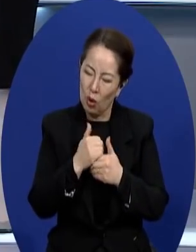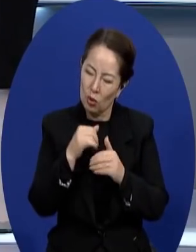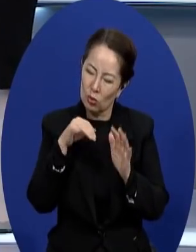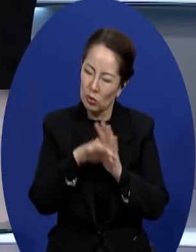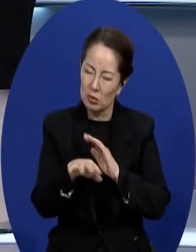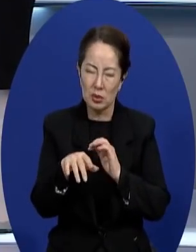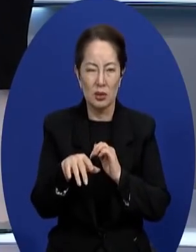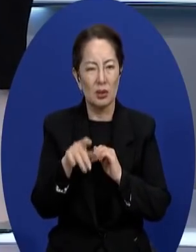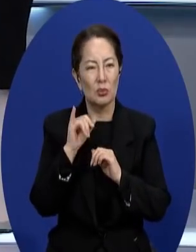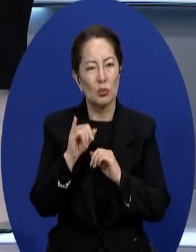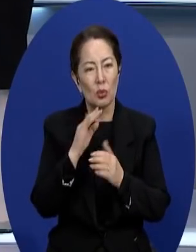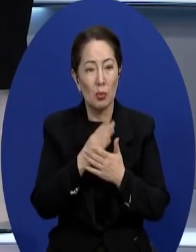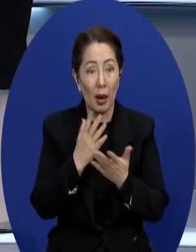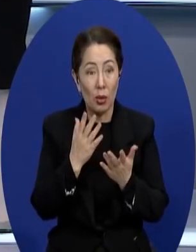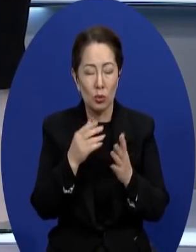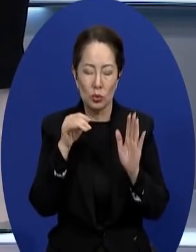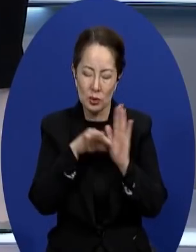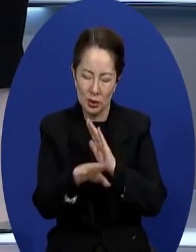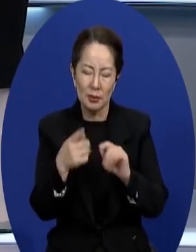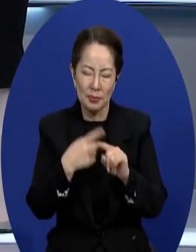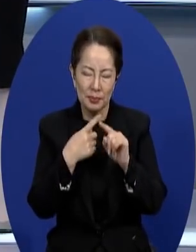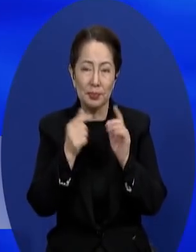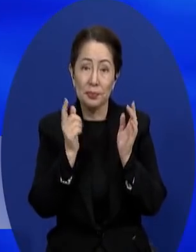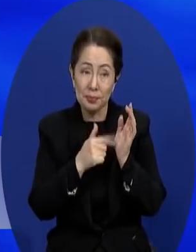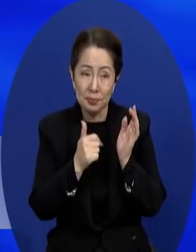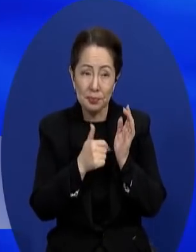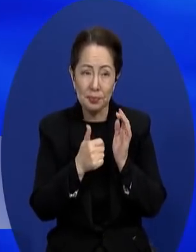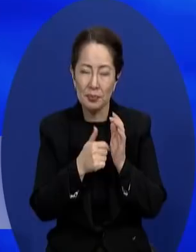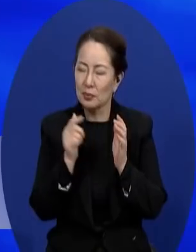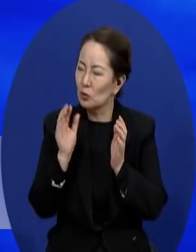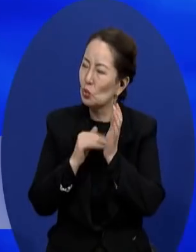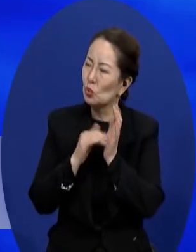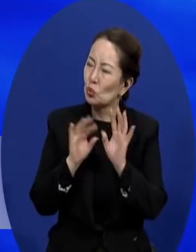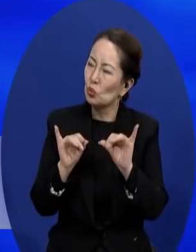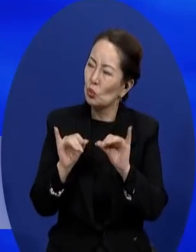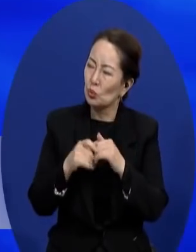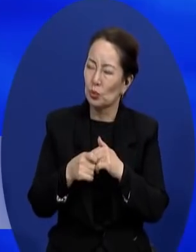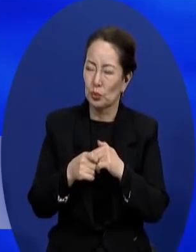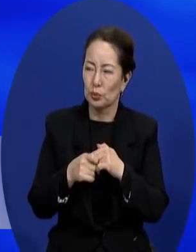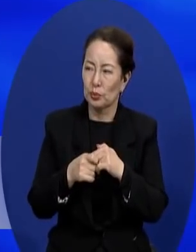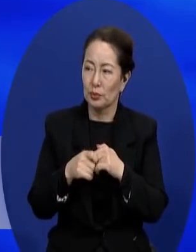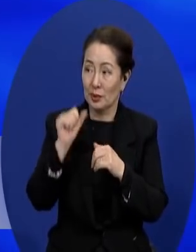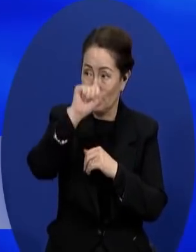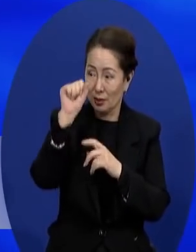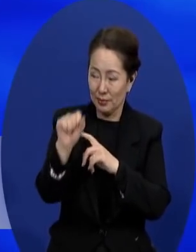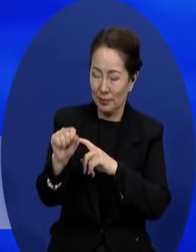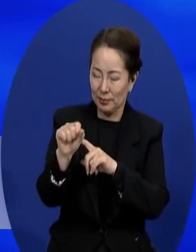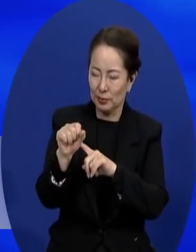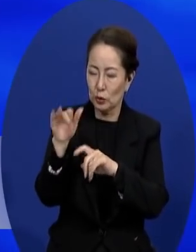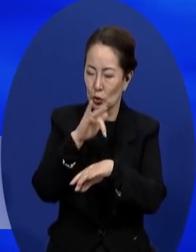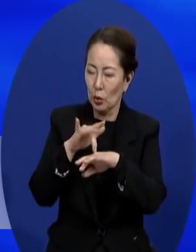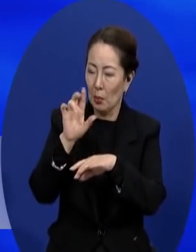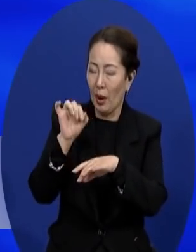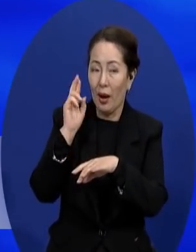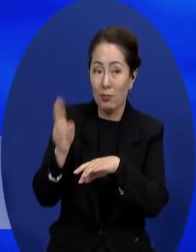жоохон буу байна уу да. За хүртээмжийг бол сайжруулах хэрэгтэй юм байна. Энд дээр ер нь яг юу дутаад байгаа вэ? За яг асуудлыг бол яг төв банкны